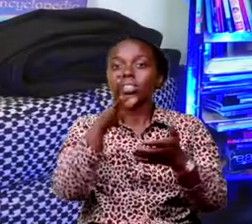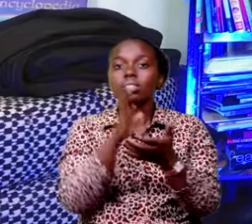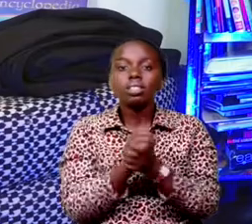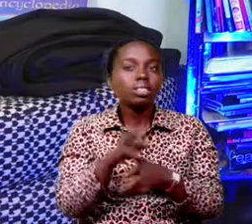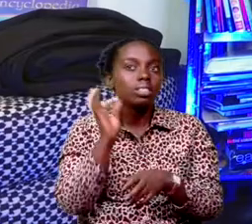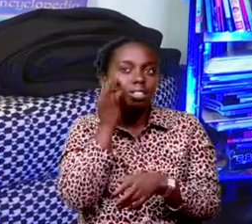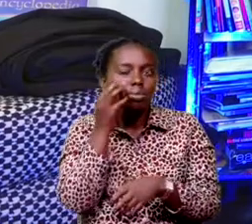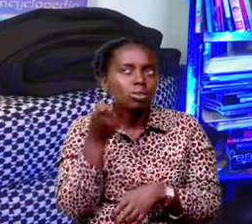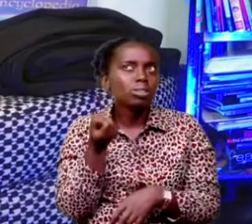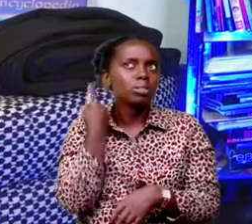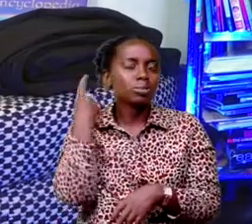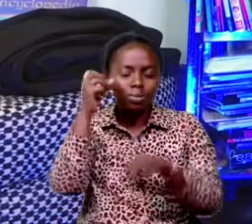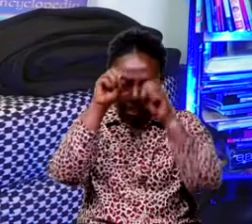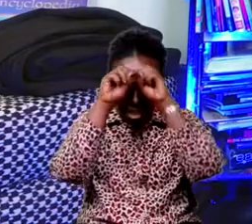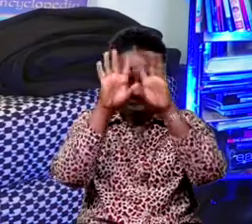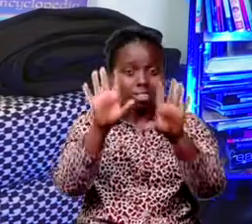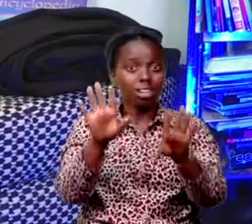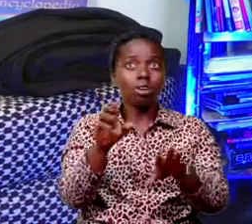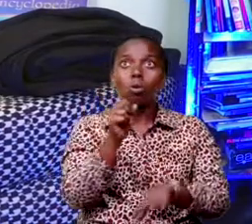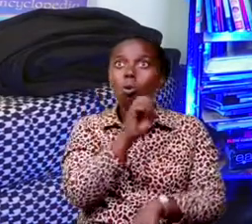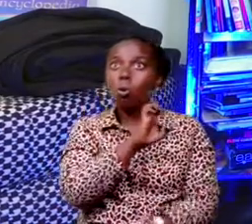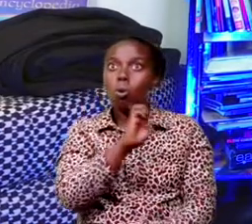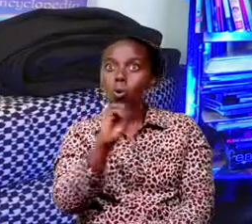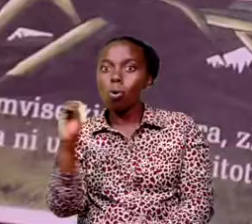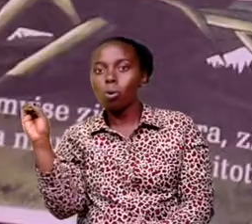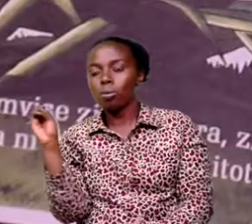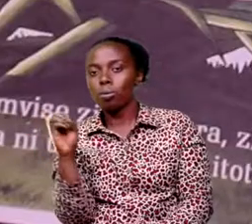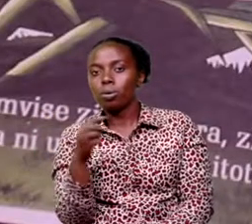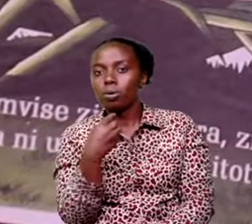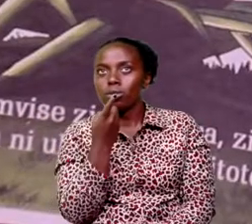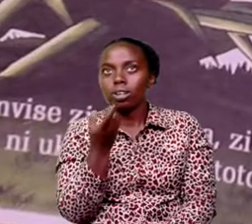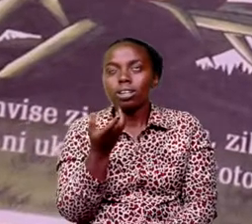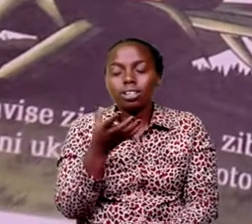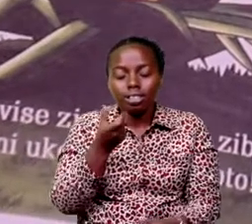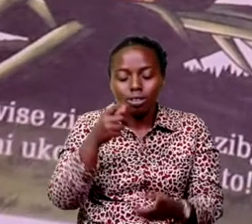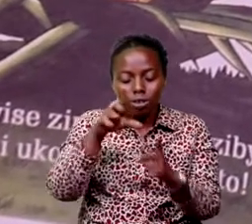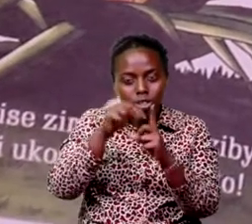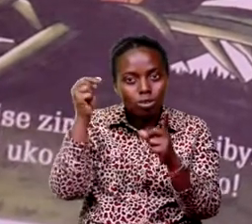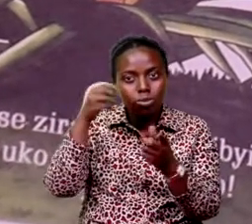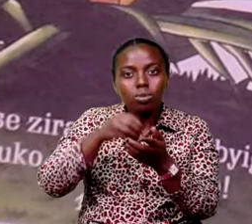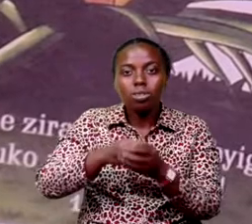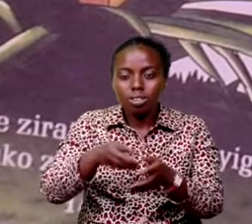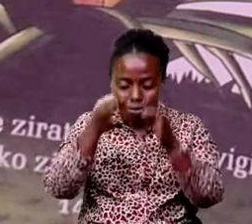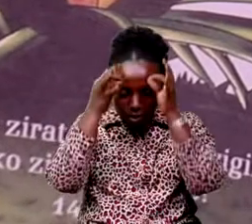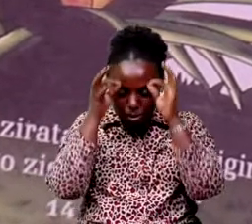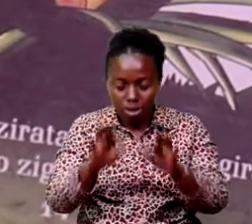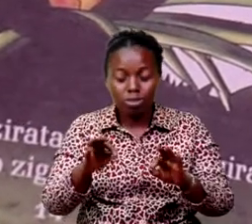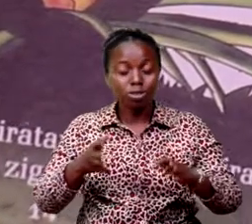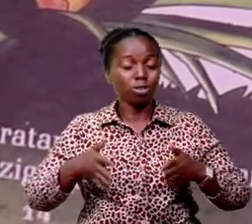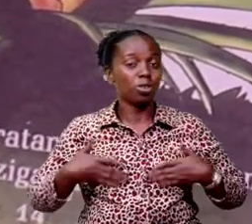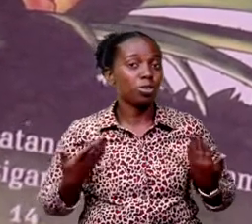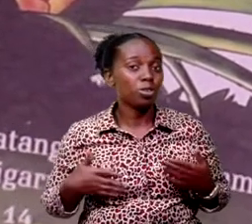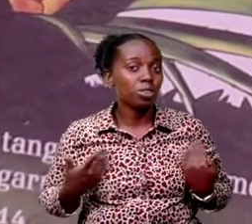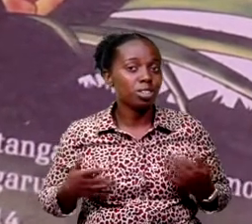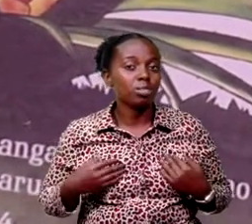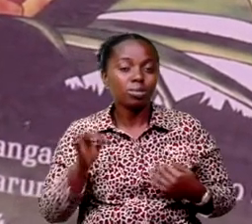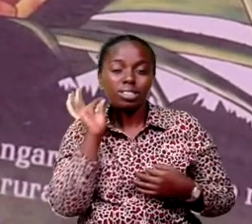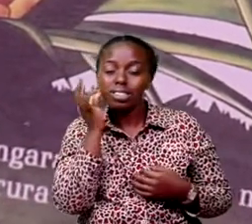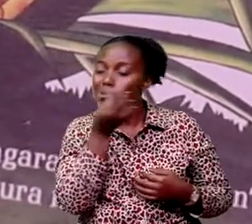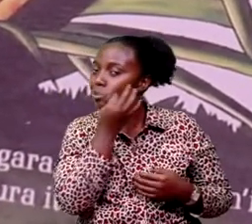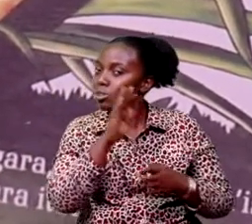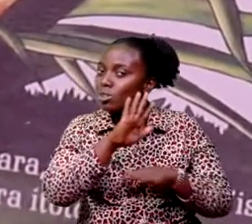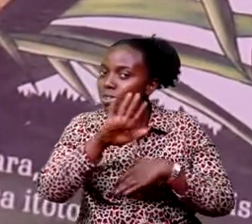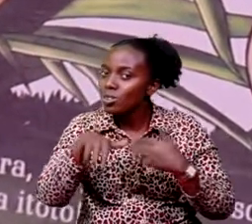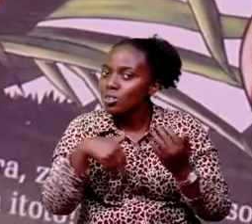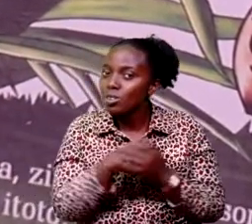mbuto zibyumvise ziratangara ziti zibyigiramo n'isomo, ziyemeza kwishima, nuko za mbuto